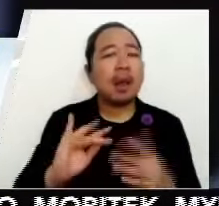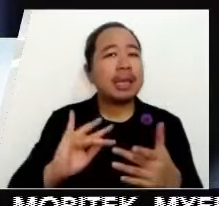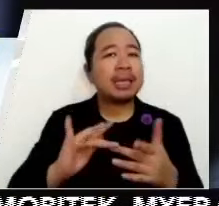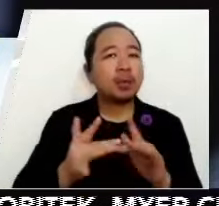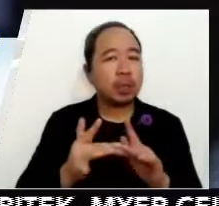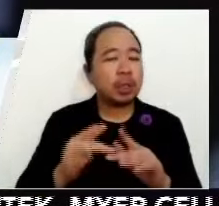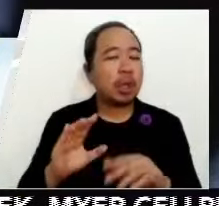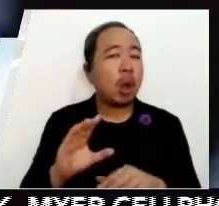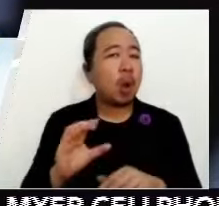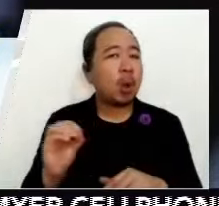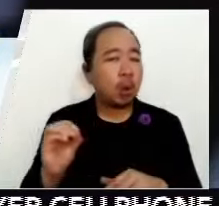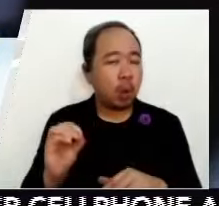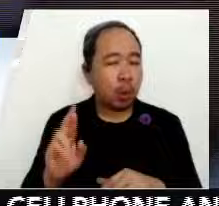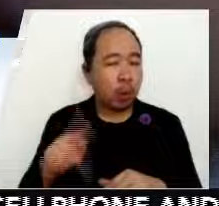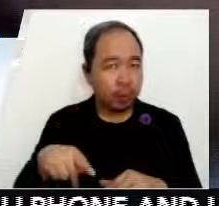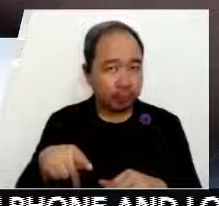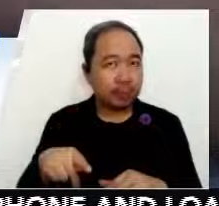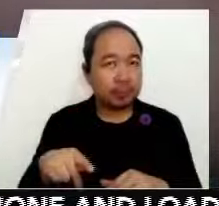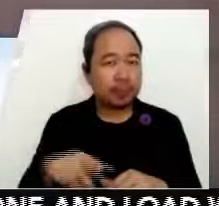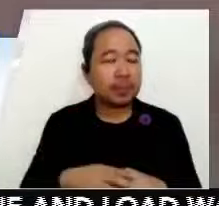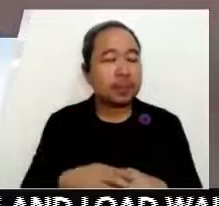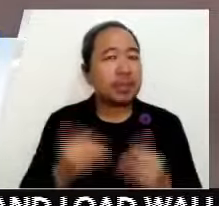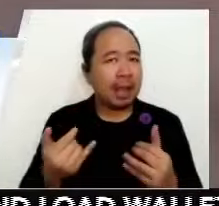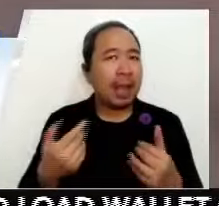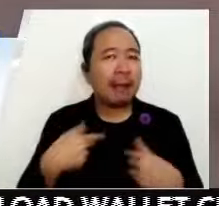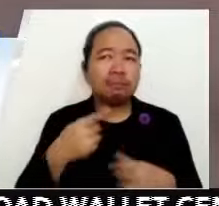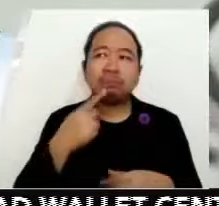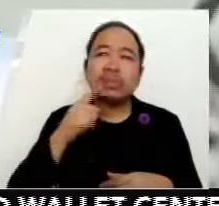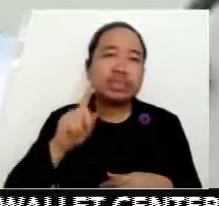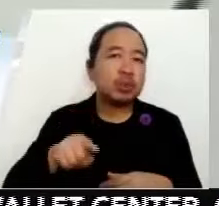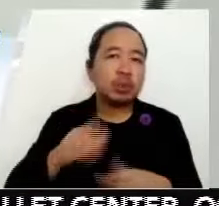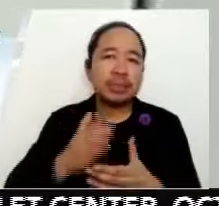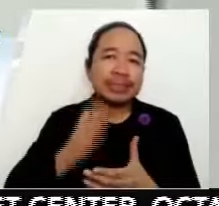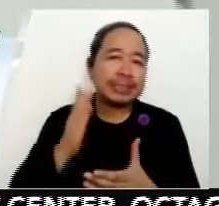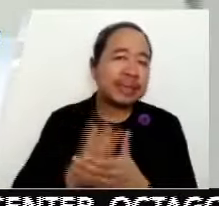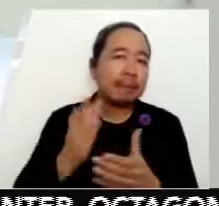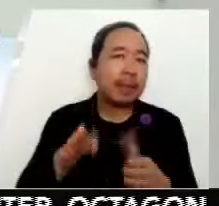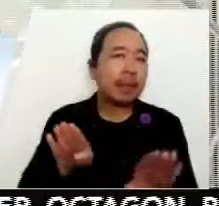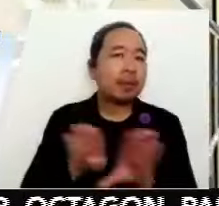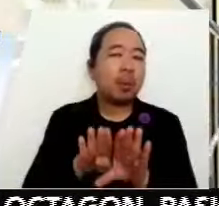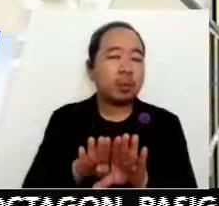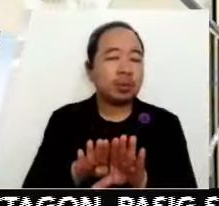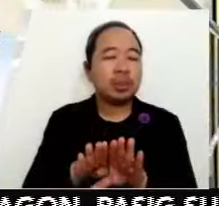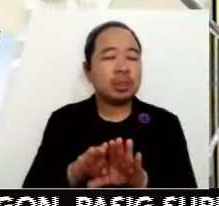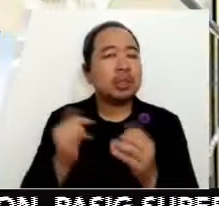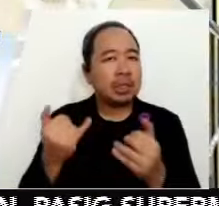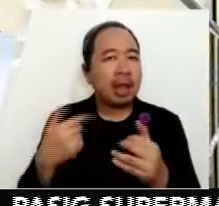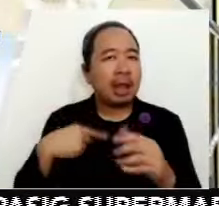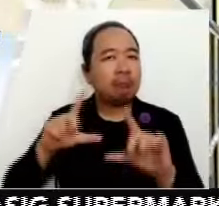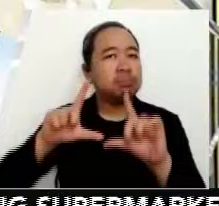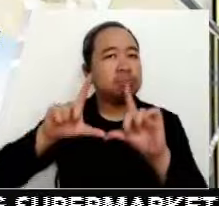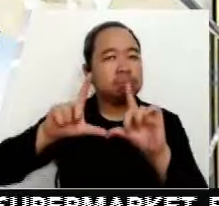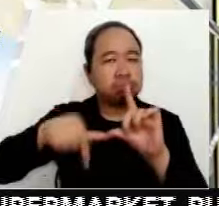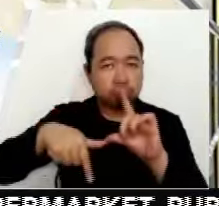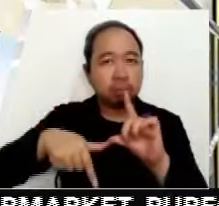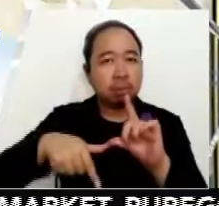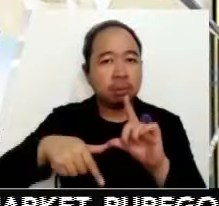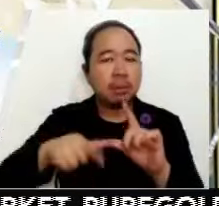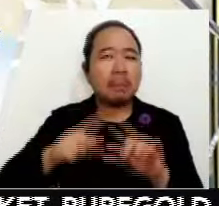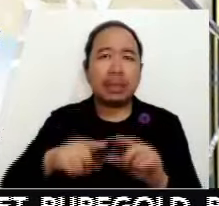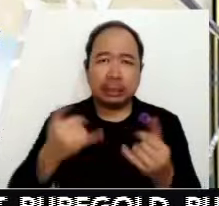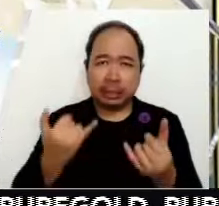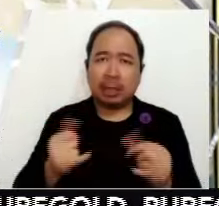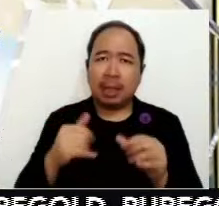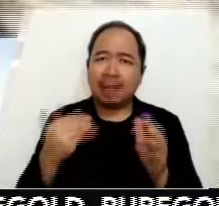kung saan nag-issue rin tayo ng cease and desist order at ng order of revocation. Ayun, pinagpapatuloy nila